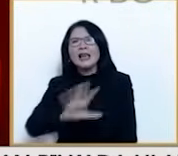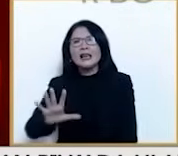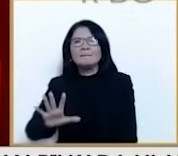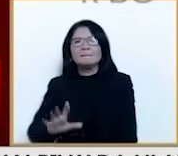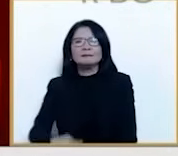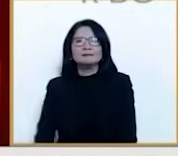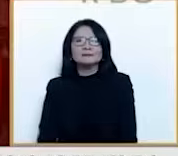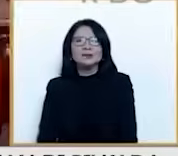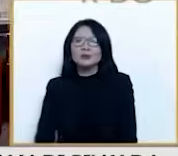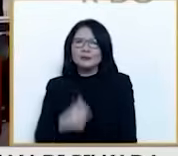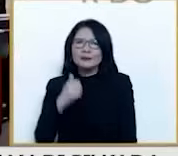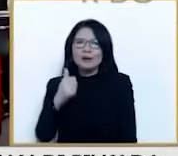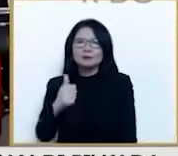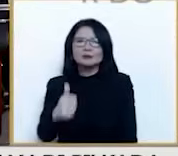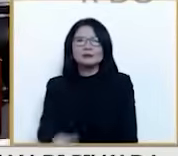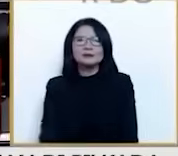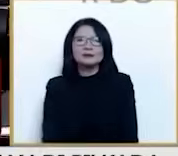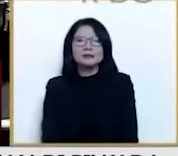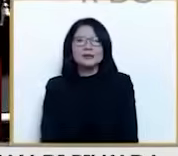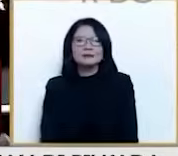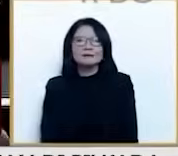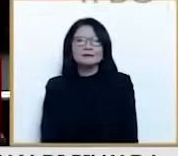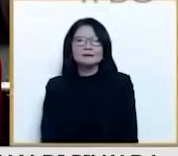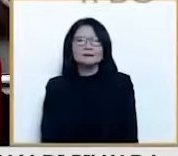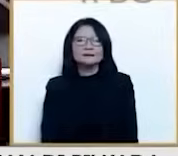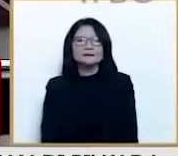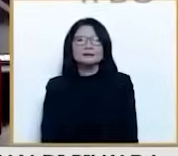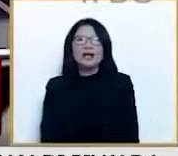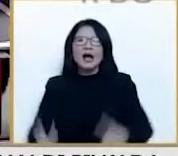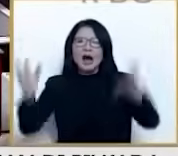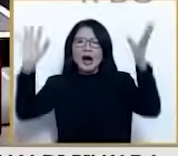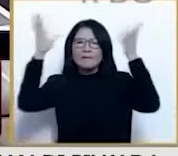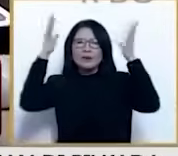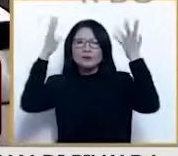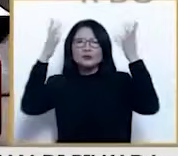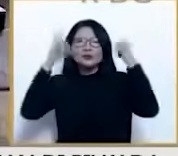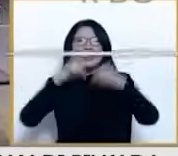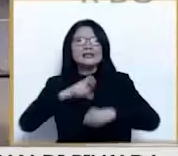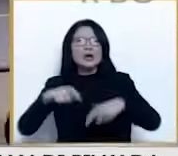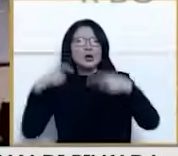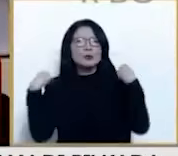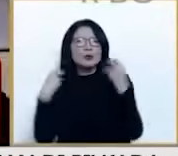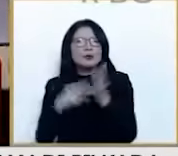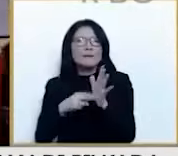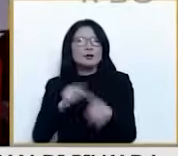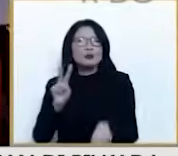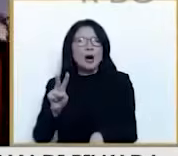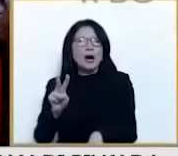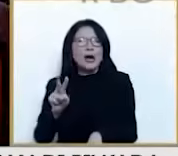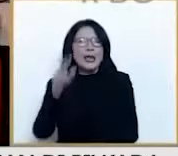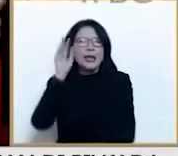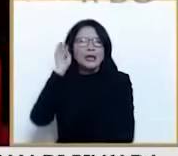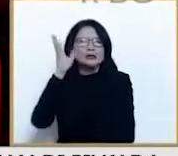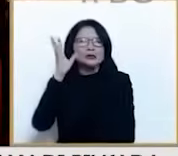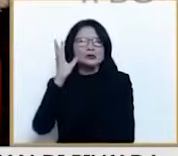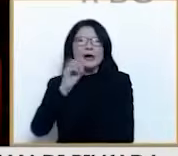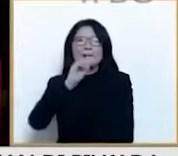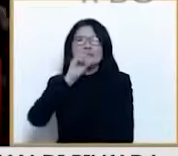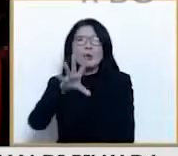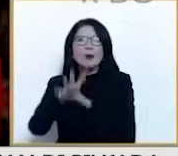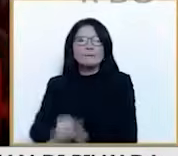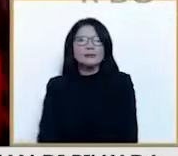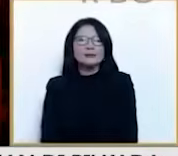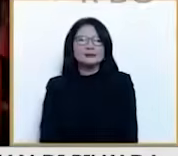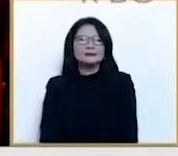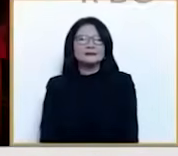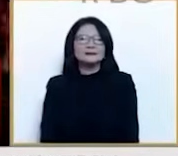Baik, waktu sudah habis, Bapak mohon maaf. Kita berikan aplaus tentunya untuk calon gubernur nomor 2 yang sudah memberikan jawaban.